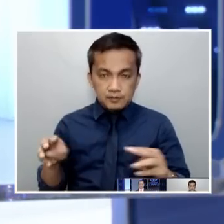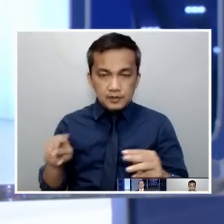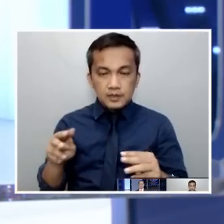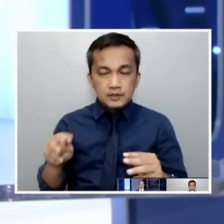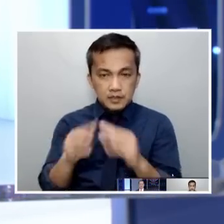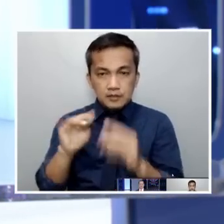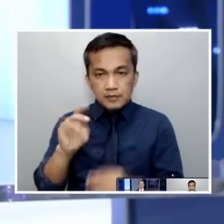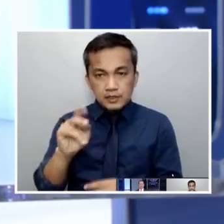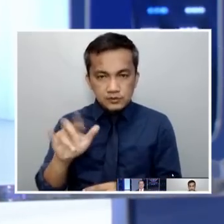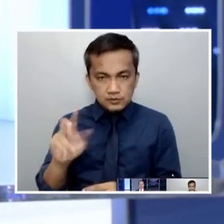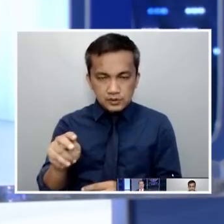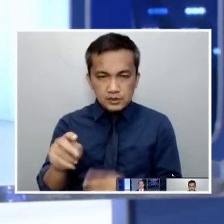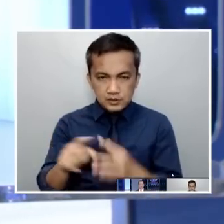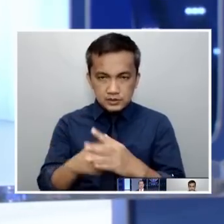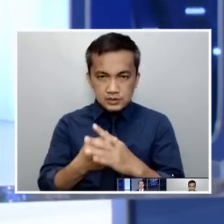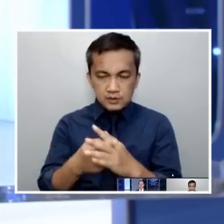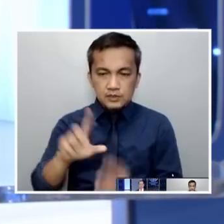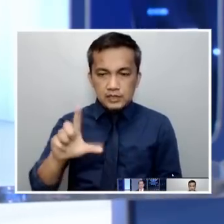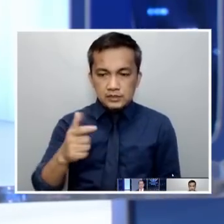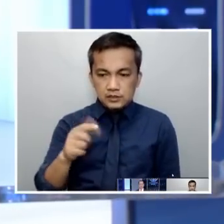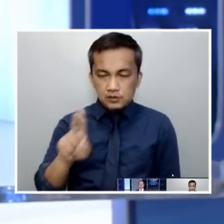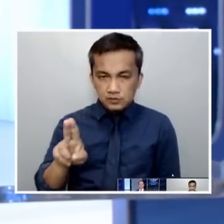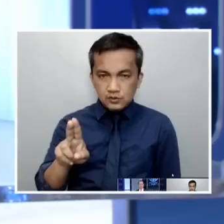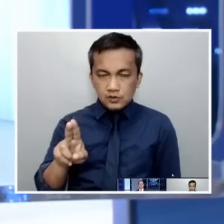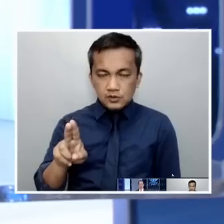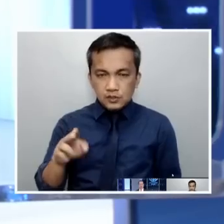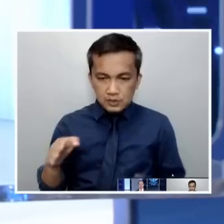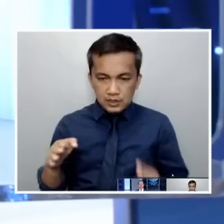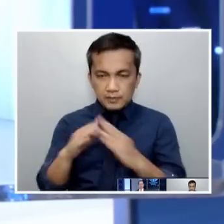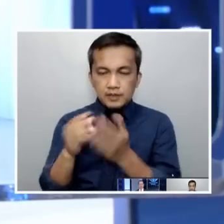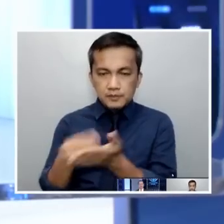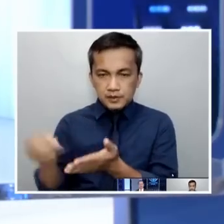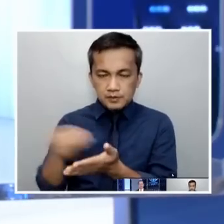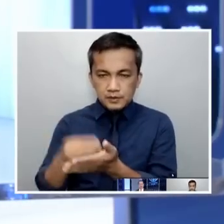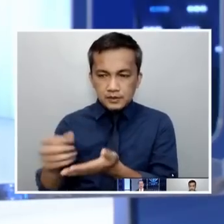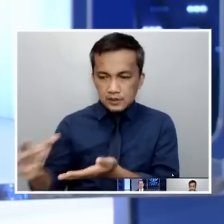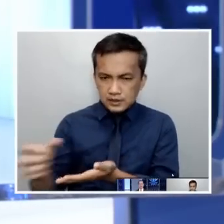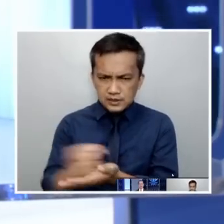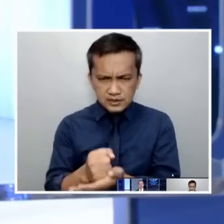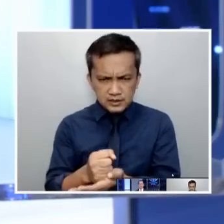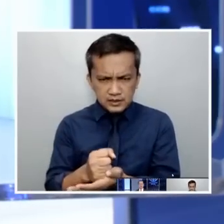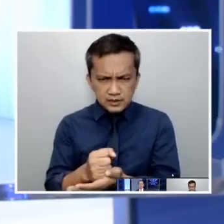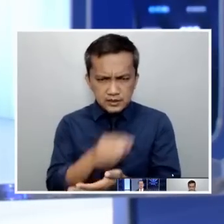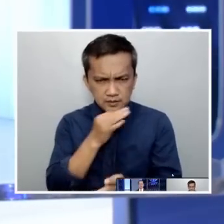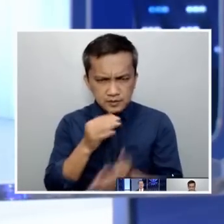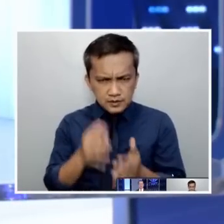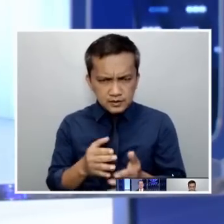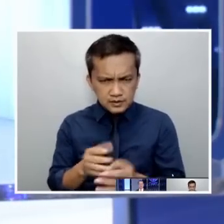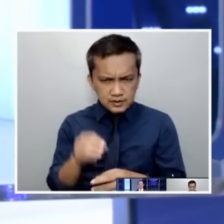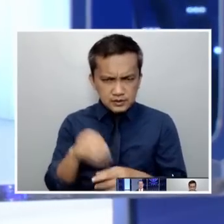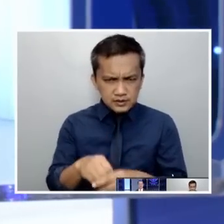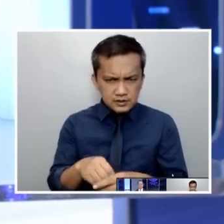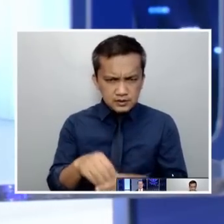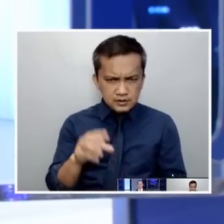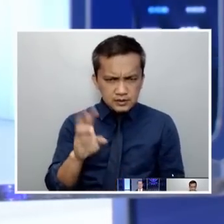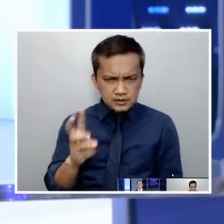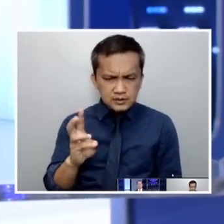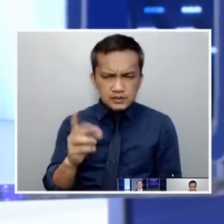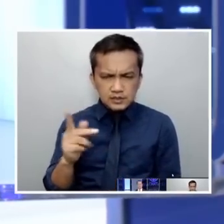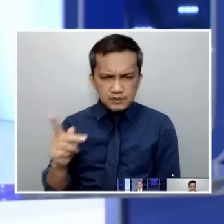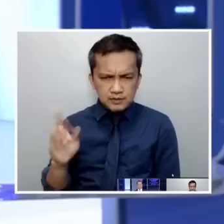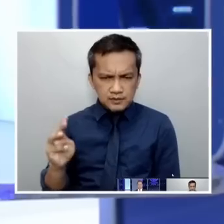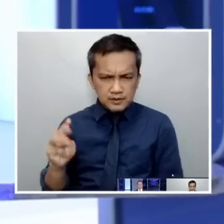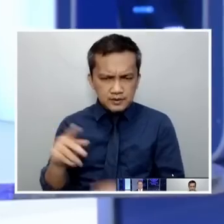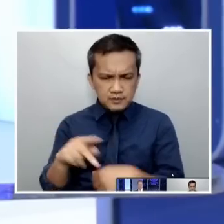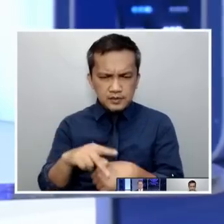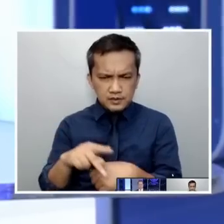lokal na pamahalaan ng Albay ang pagbili ng mga ani ng mga magsasaka sa loob ng 6-kilometer permanent